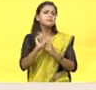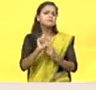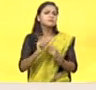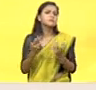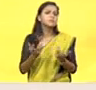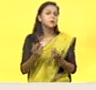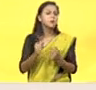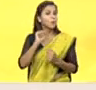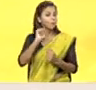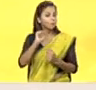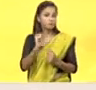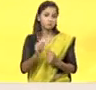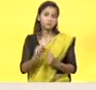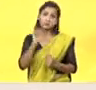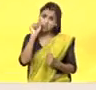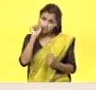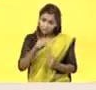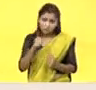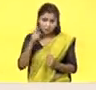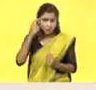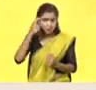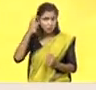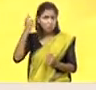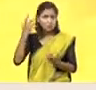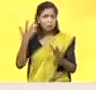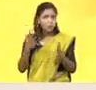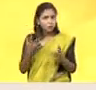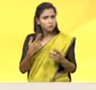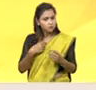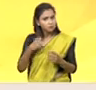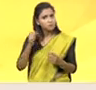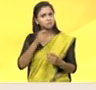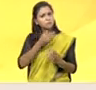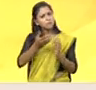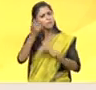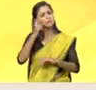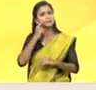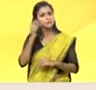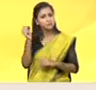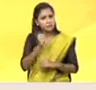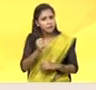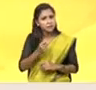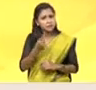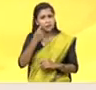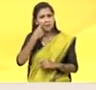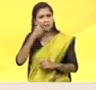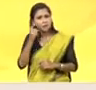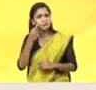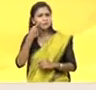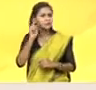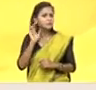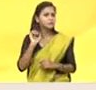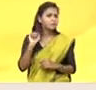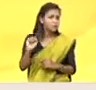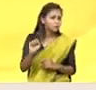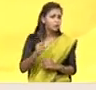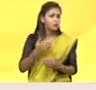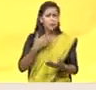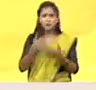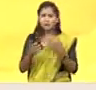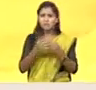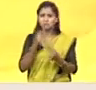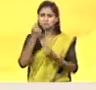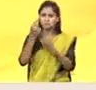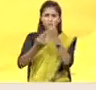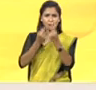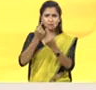लिए वाकई अकल्पनीय है दादा या माता पिता की कोई राजनीतिक